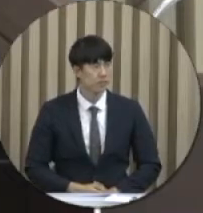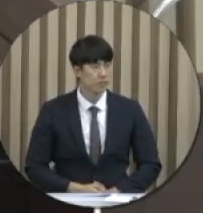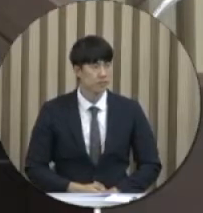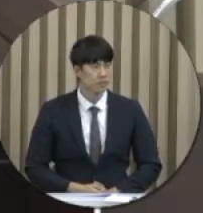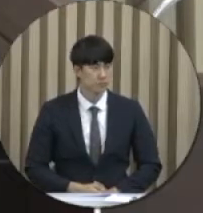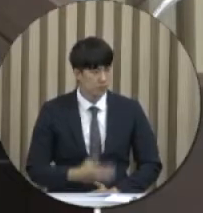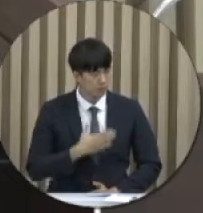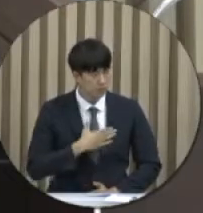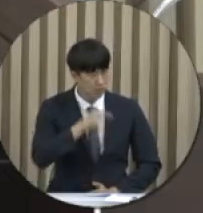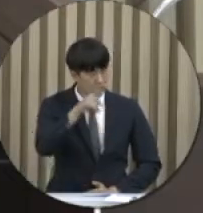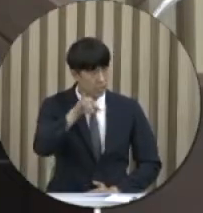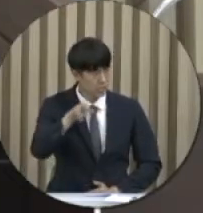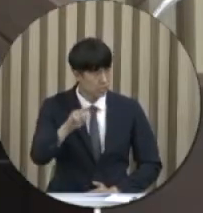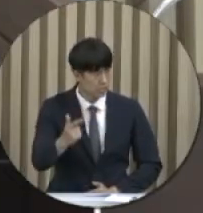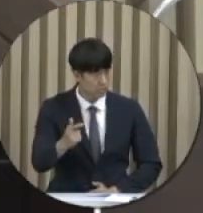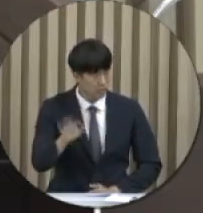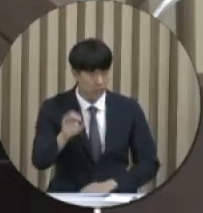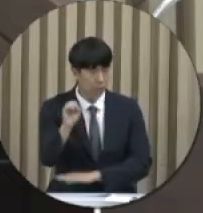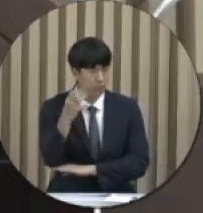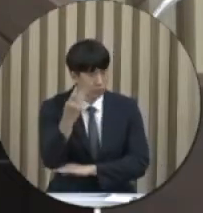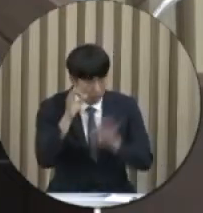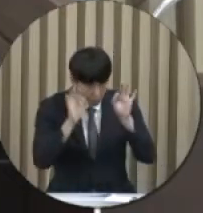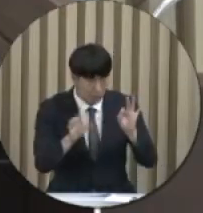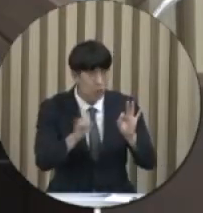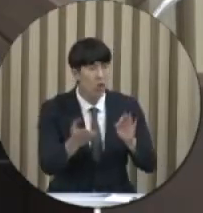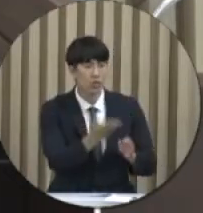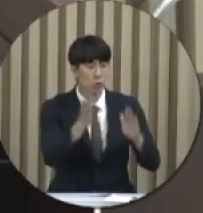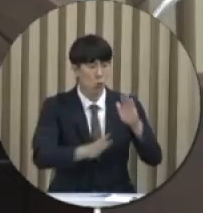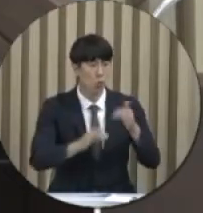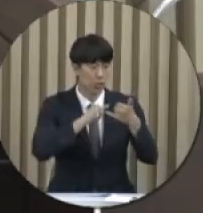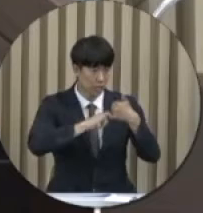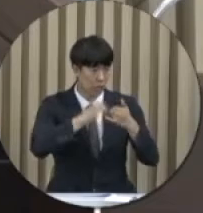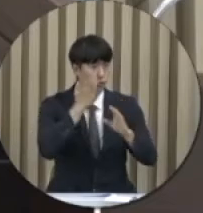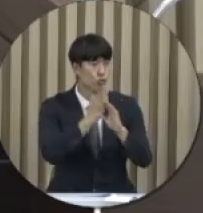제가 뭐 기사에서 봤는데 우리 시장님의 공약 사항 중에